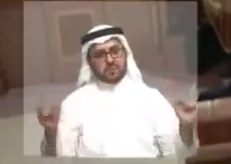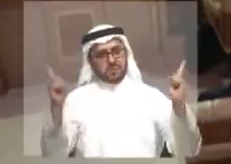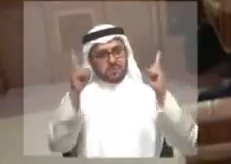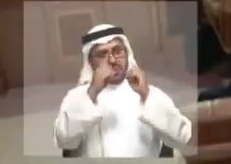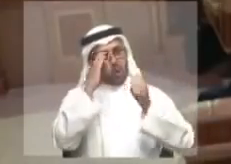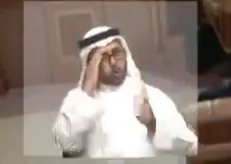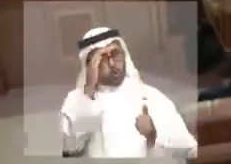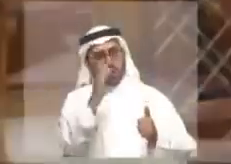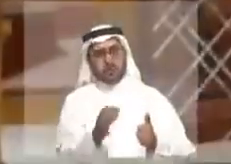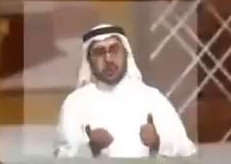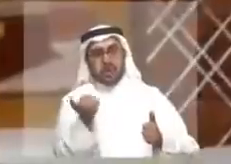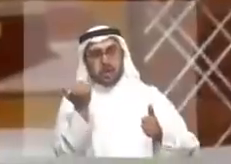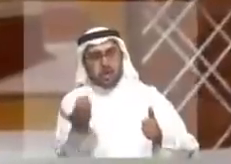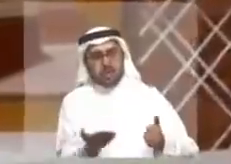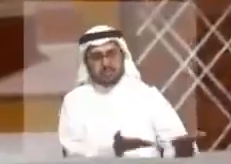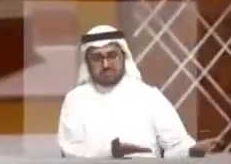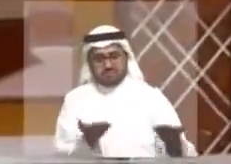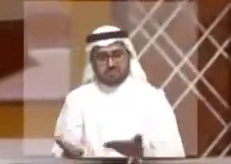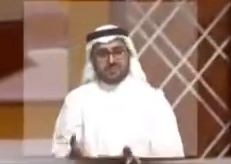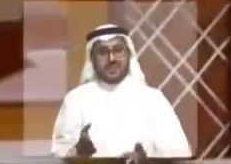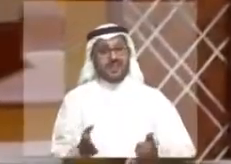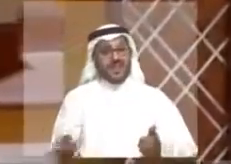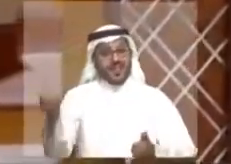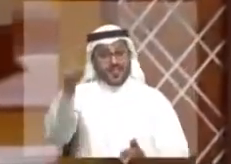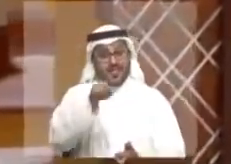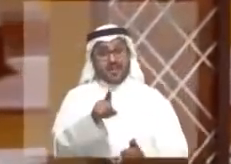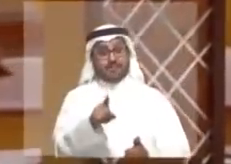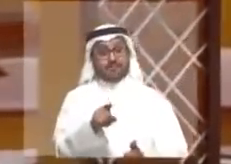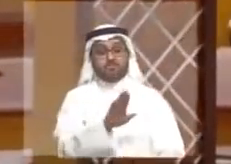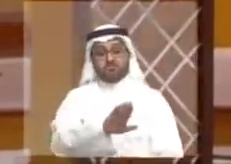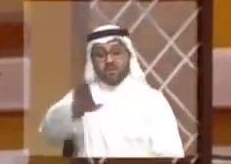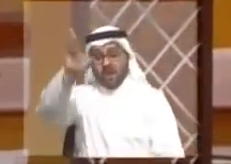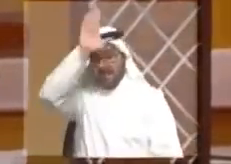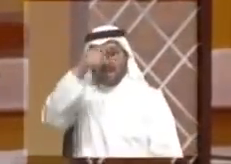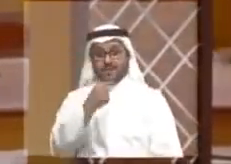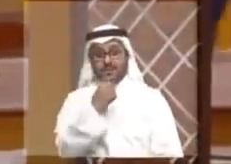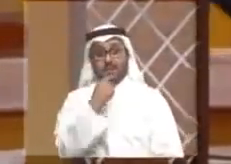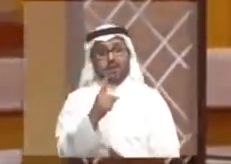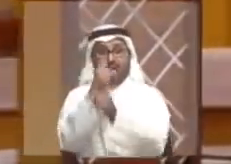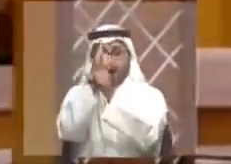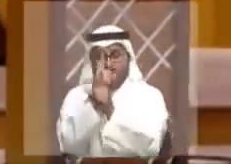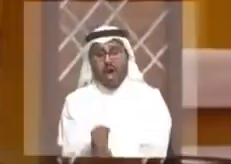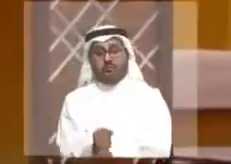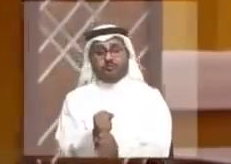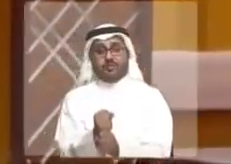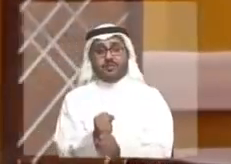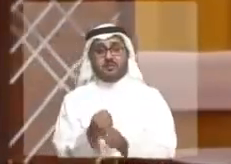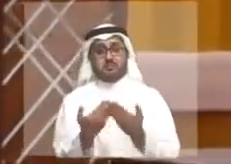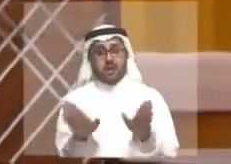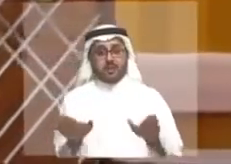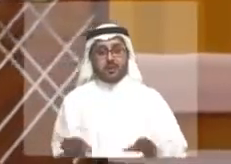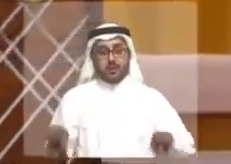وكرم الضيافة. بعد ذلك تسلم خادم الحرمين الشريفين الملك سلمان بن عبد العزيز آل سعود رئاسة الدورة